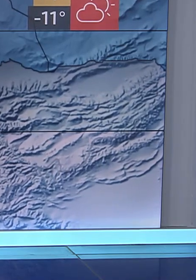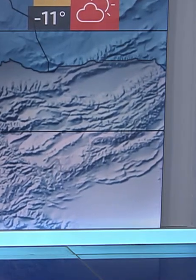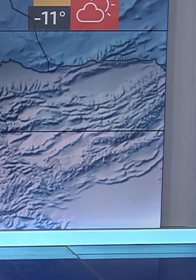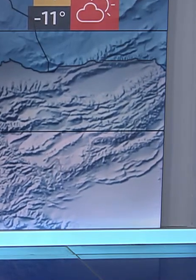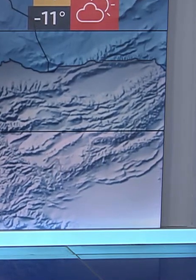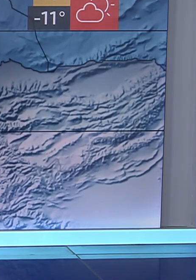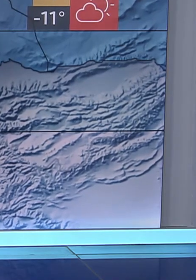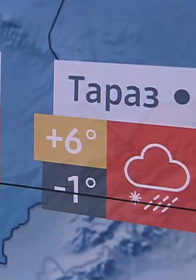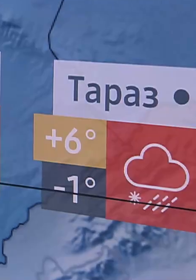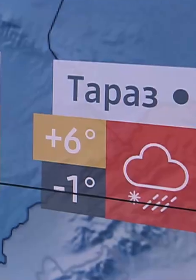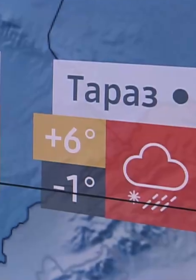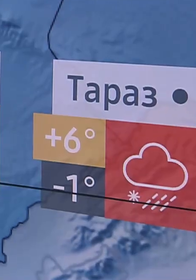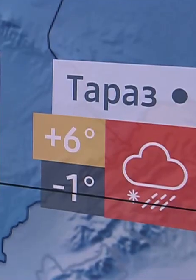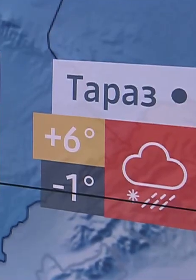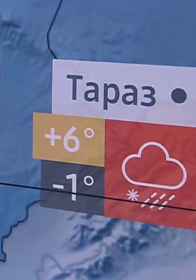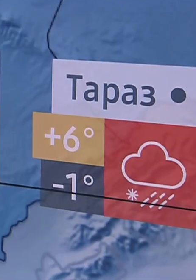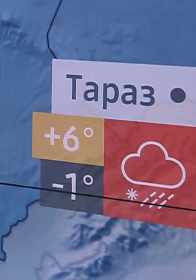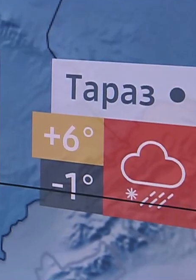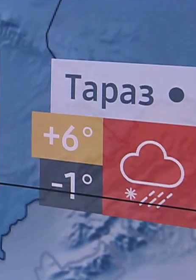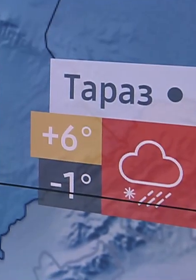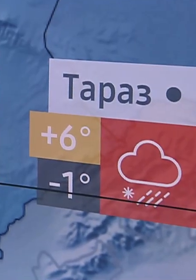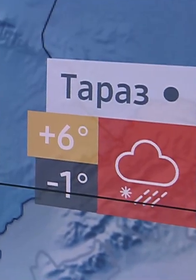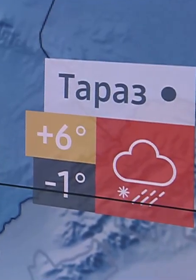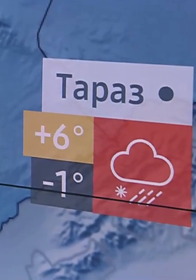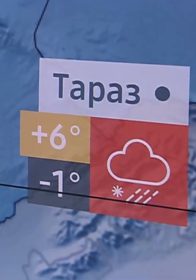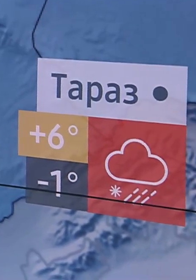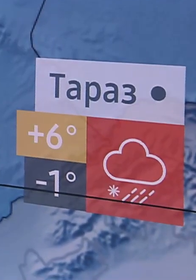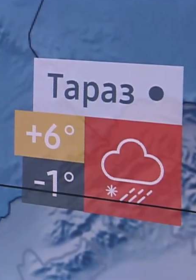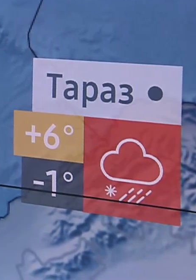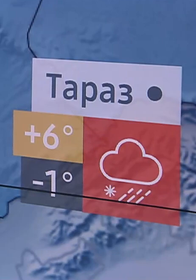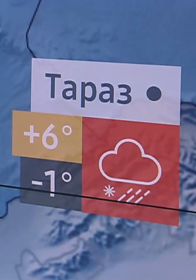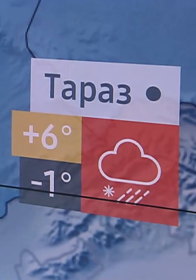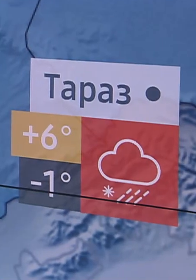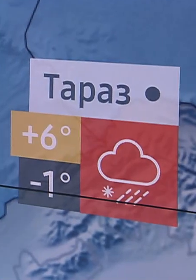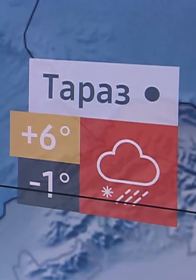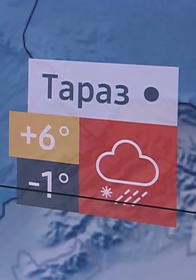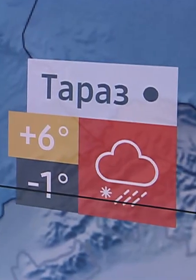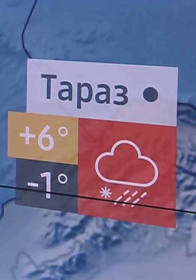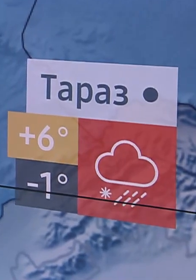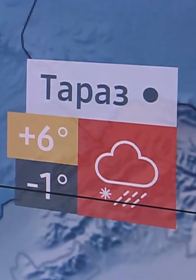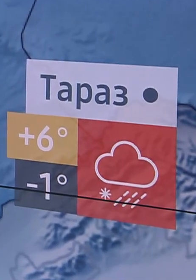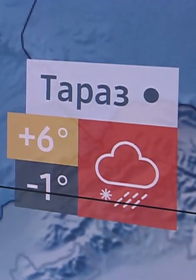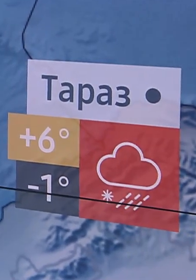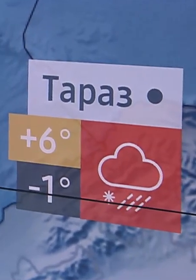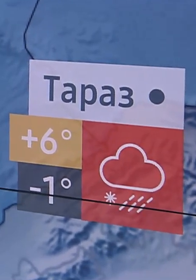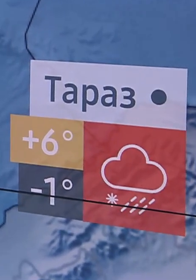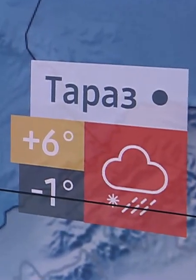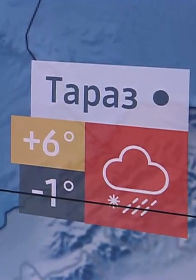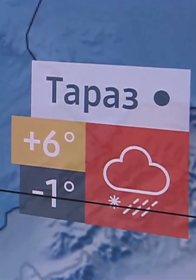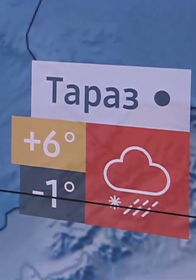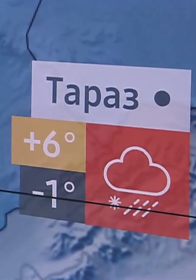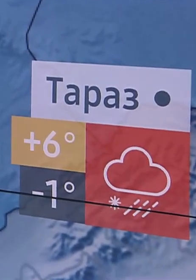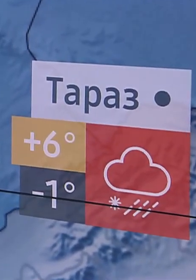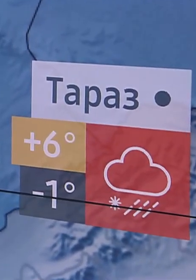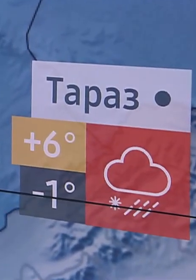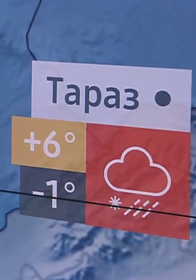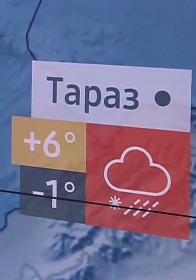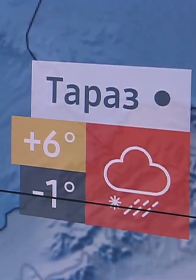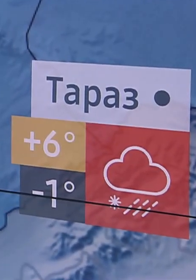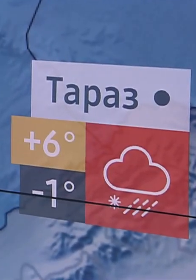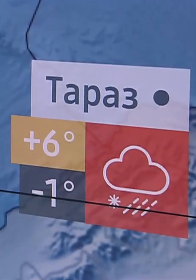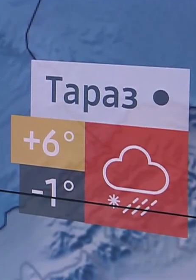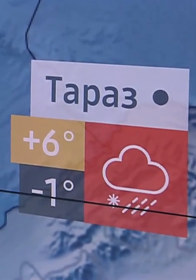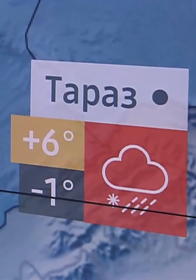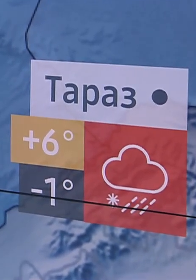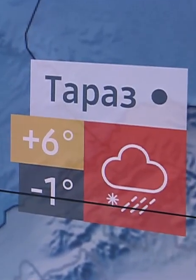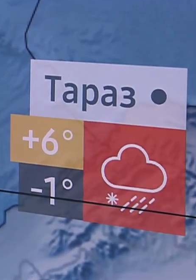-11 градусты көрсетеді. Қызылордада қар аралас жаңбыр жаууы мүмкін, күндіз 2, түнде 3 градус суық. Түркістанда күндіз плюс